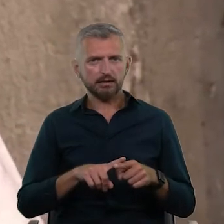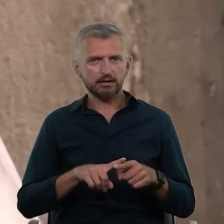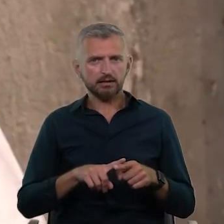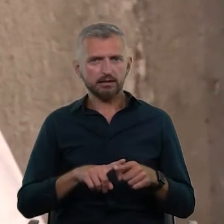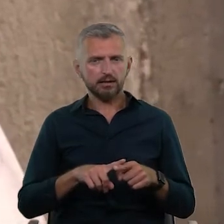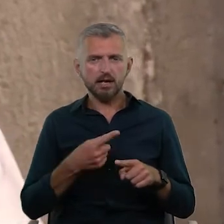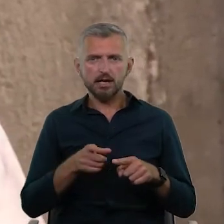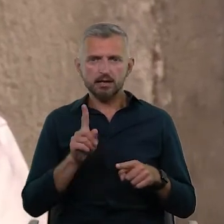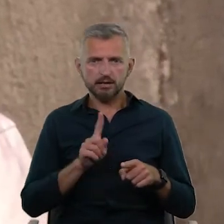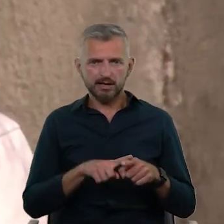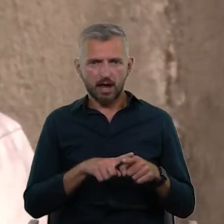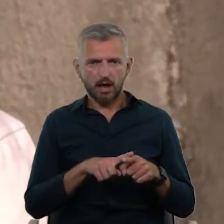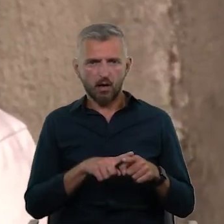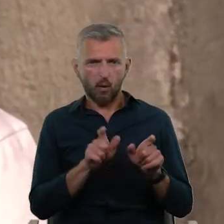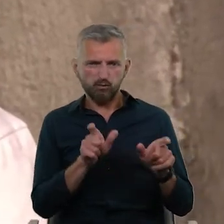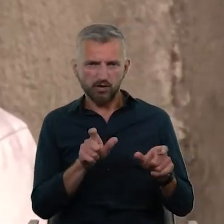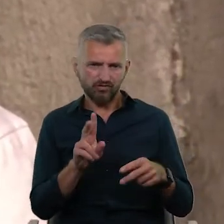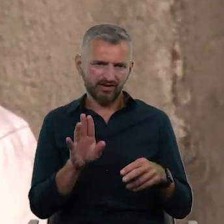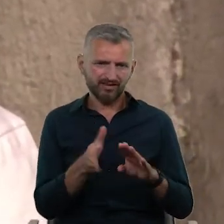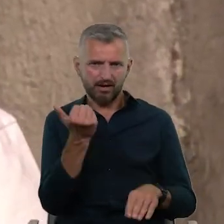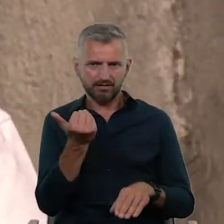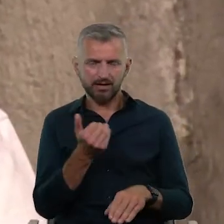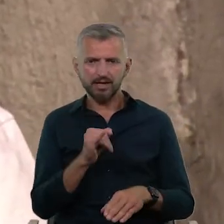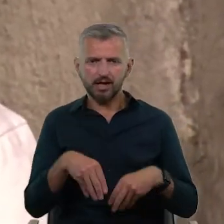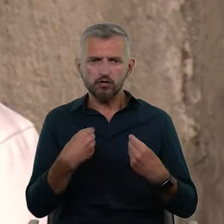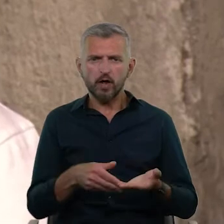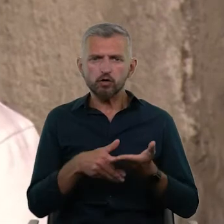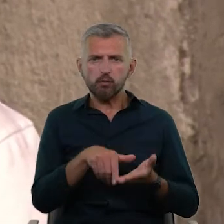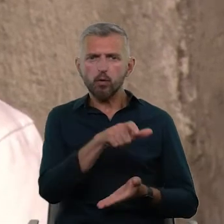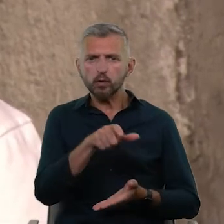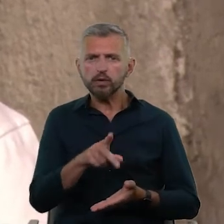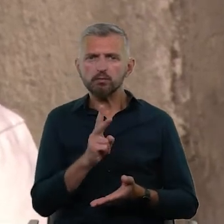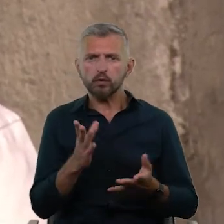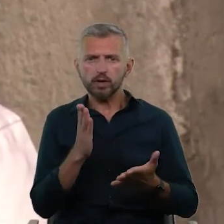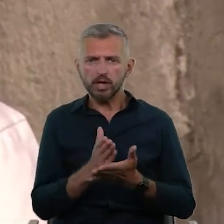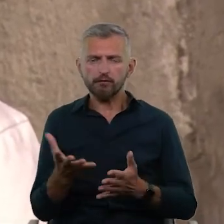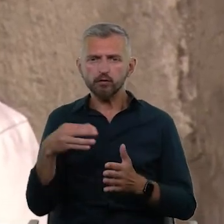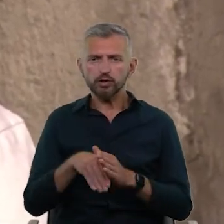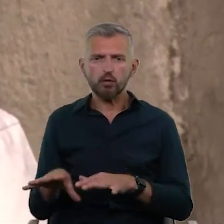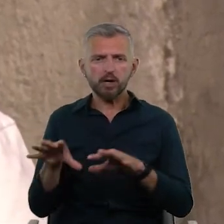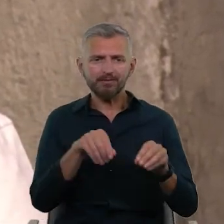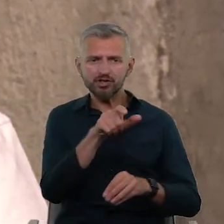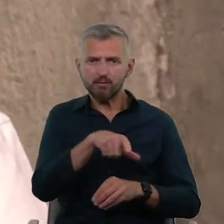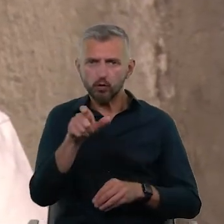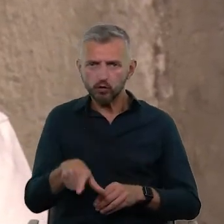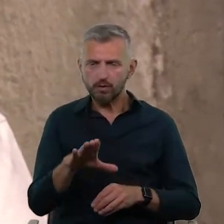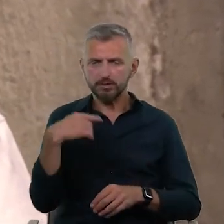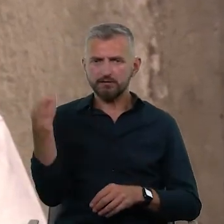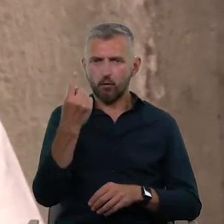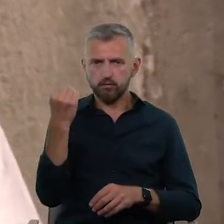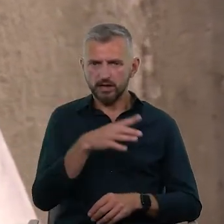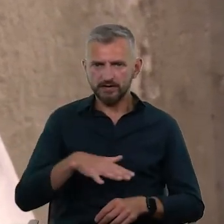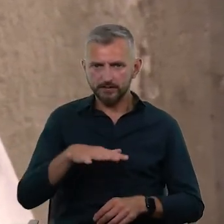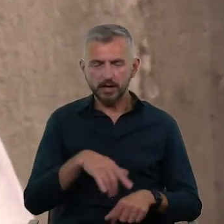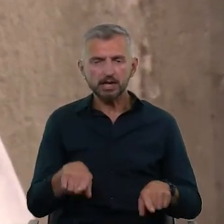скажімо так, це обмеження зняти і надавати допомогу тим людям, які сьогодні є внутрішньо переміщеними особами в області.